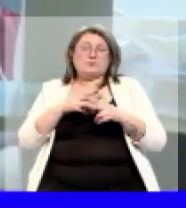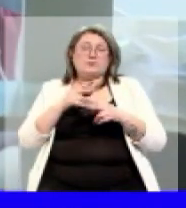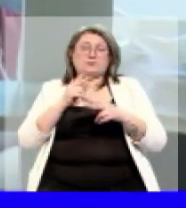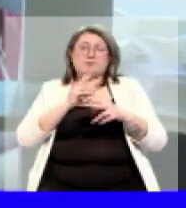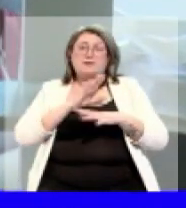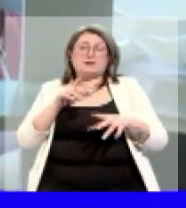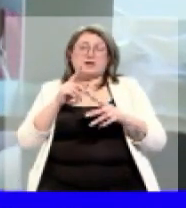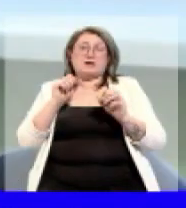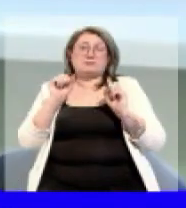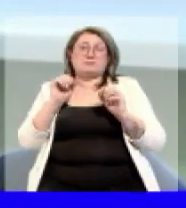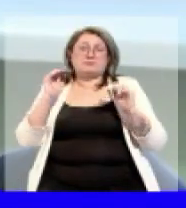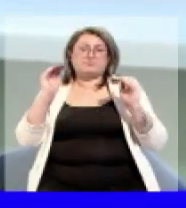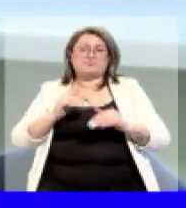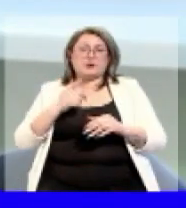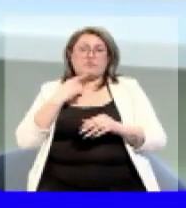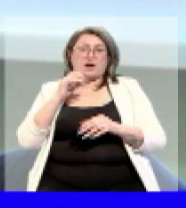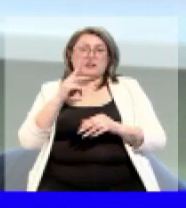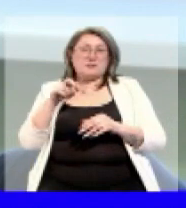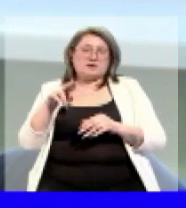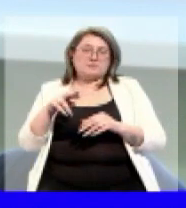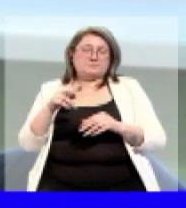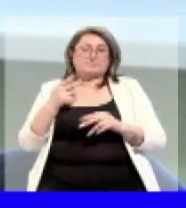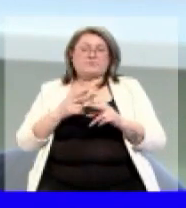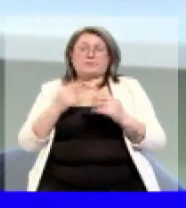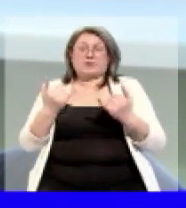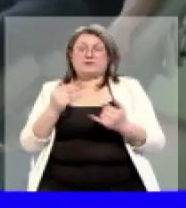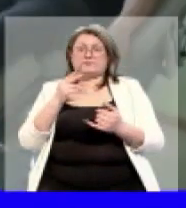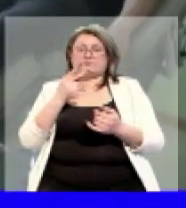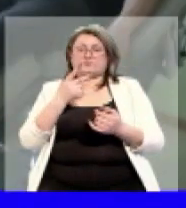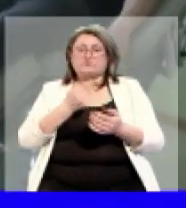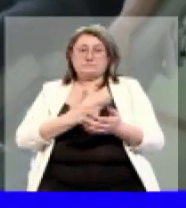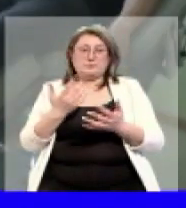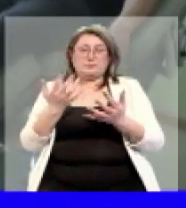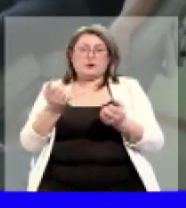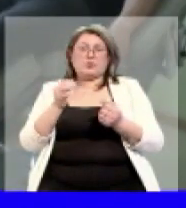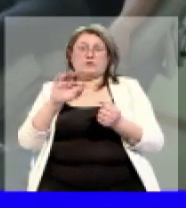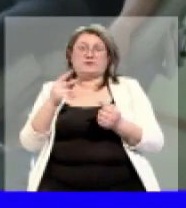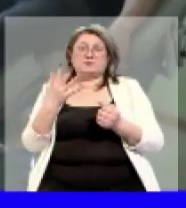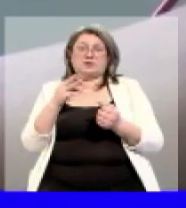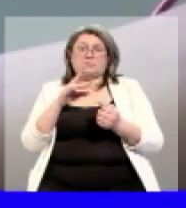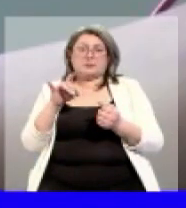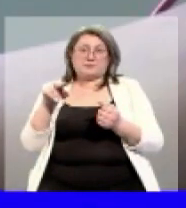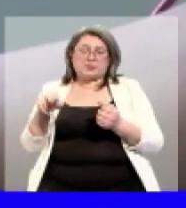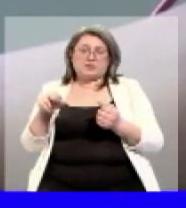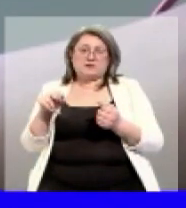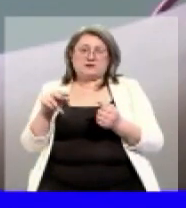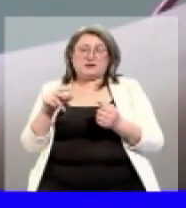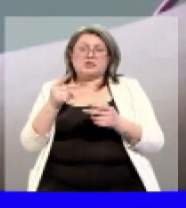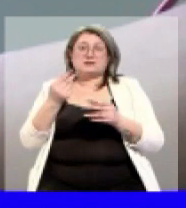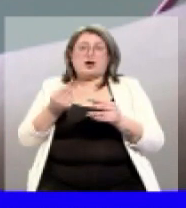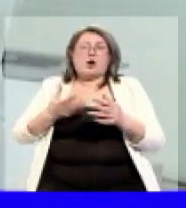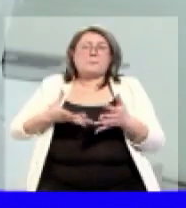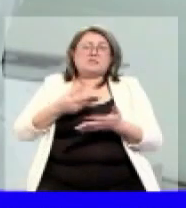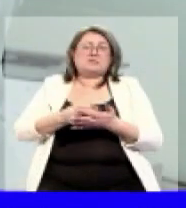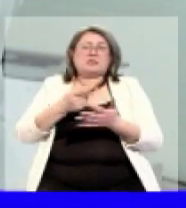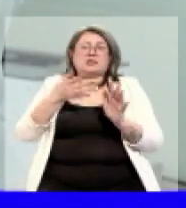қуаты шығынының өтемақысы ретінде 0,125 айлық есептік көрсеткіш алады. Бұл мәселе 10 жыл бойы бірнеше рет көтерілсе де, оған